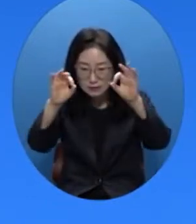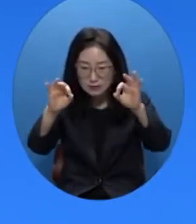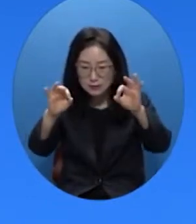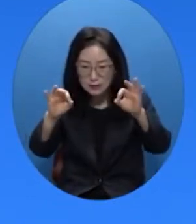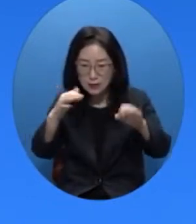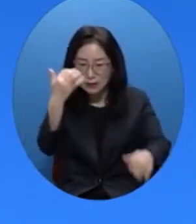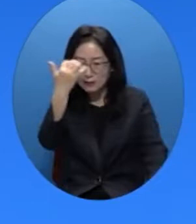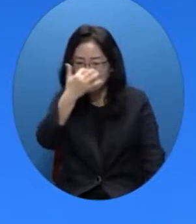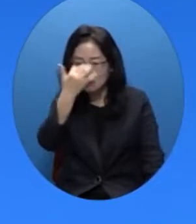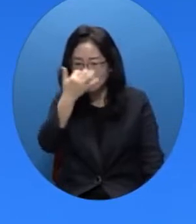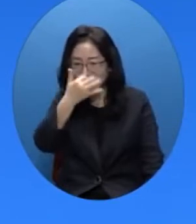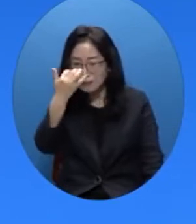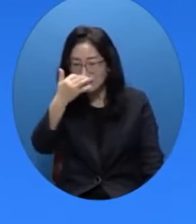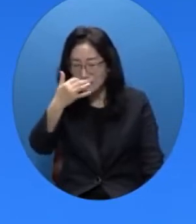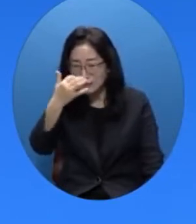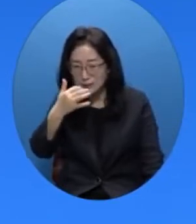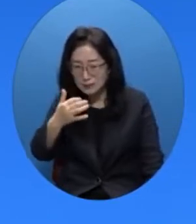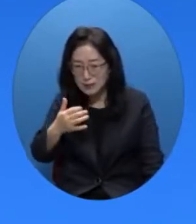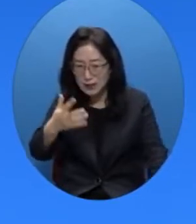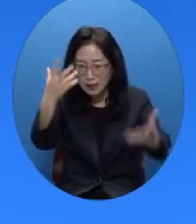기사들이 올라오고